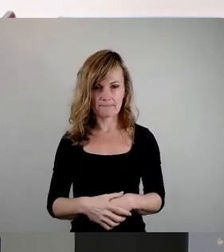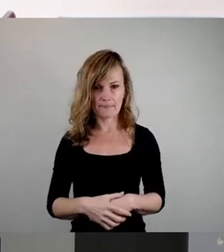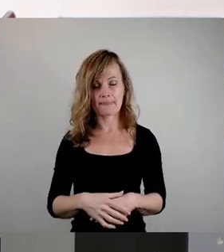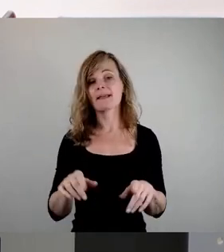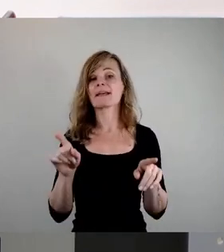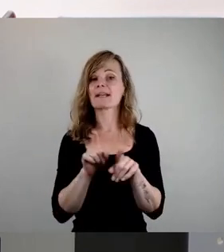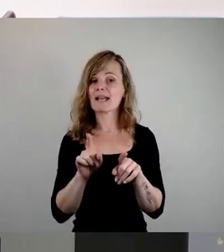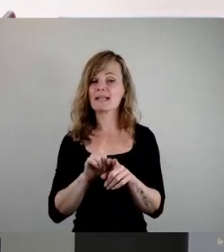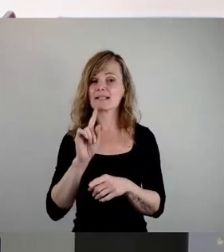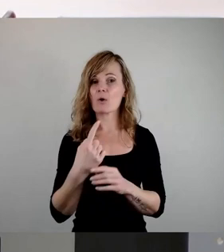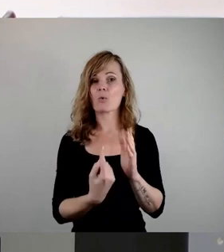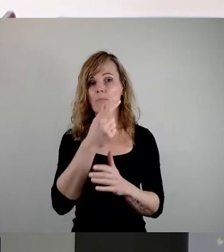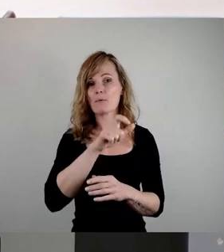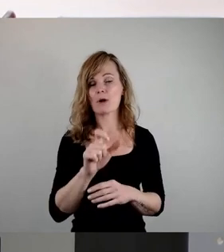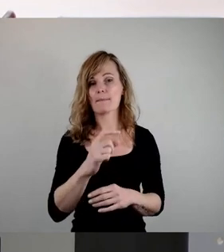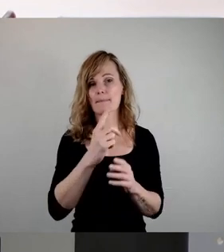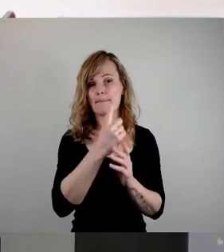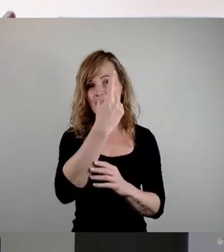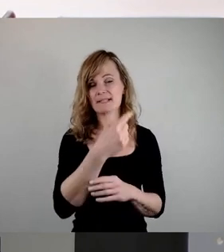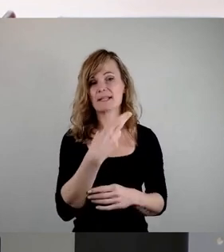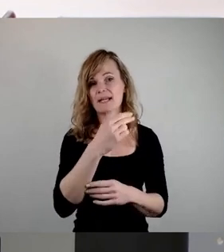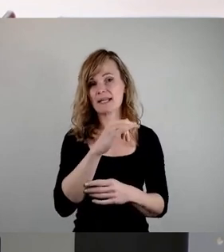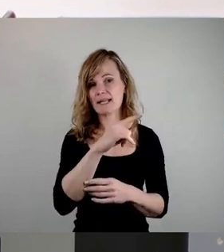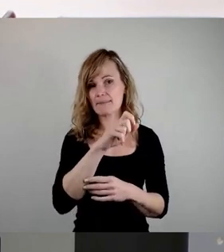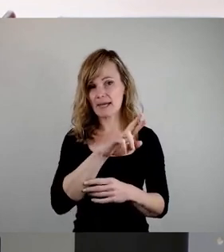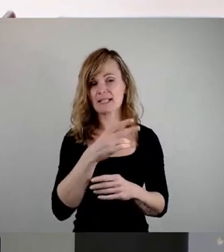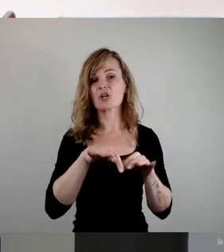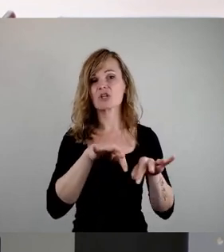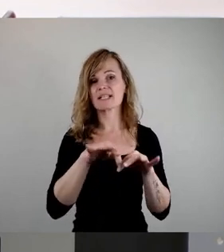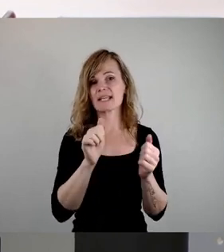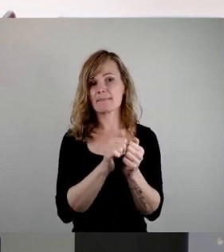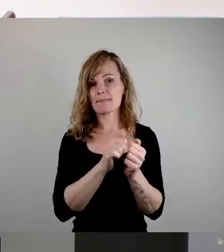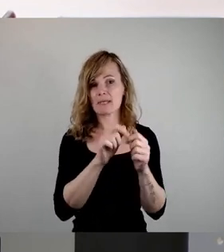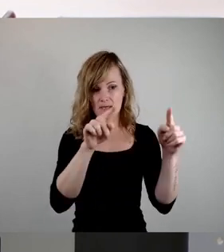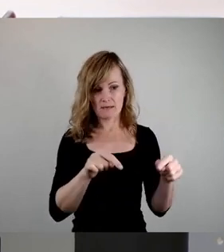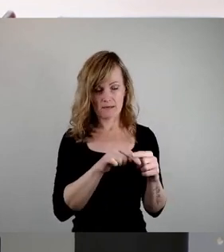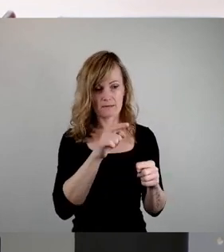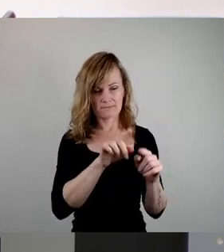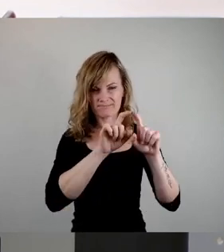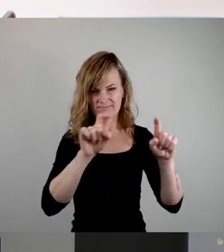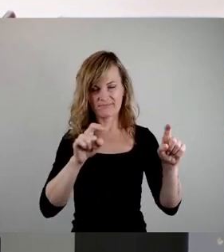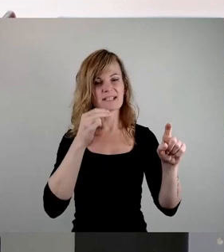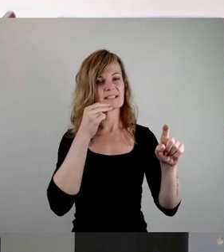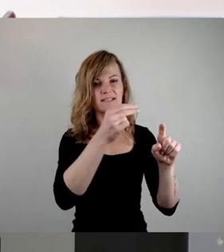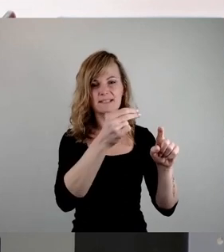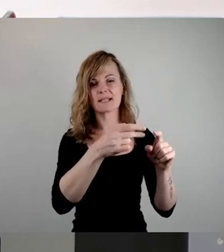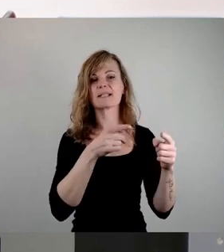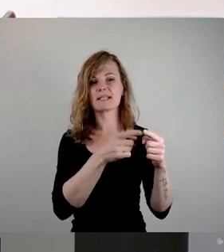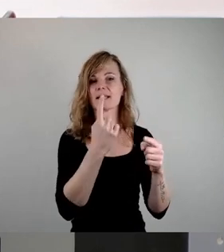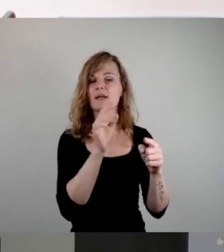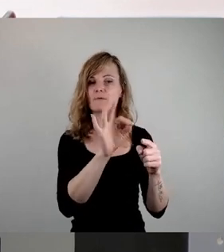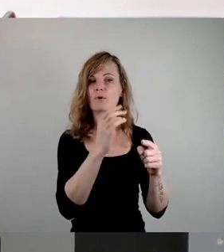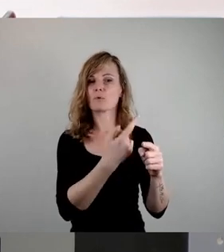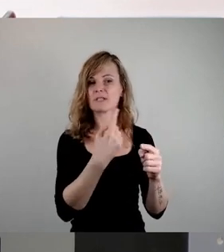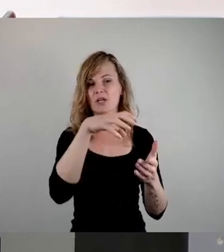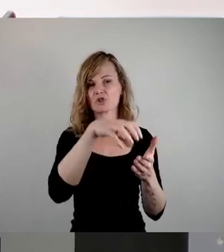übrigens Herr Oberbürgermeister Hilbert in seinem Strategiepapier Ziele für unsere Stadt Dresden formuliert. Im